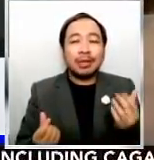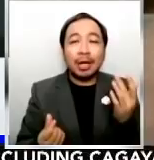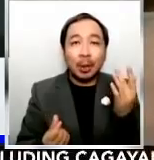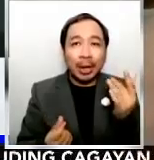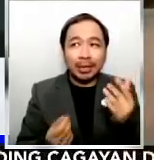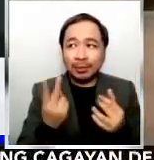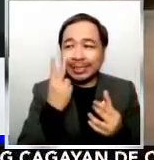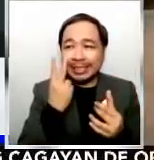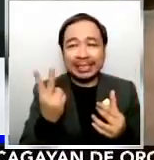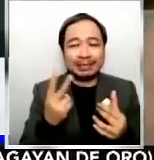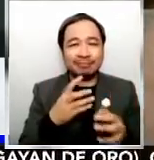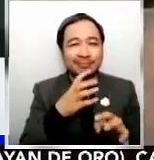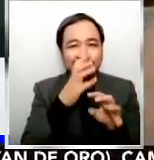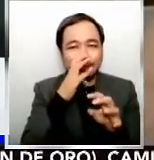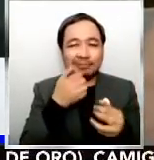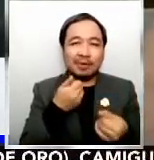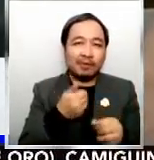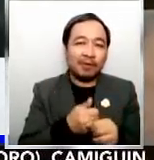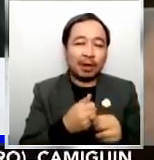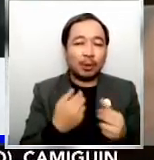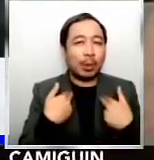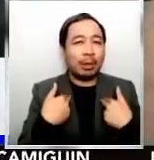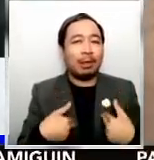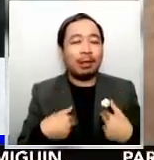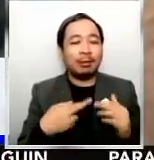na mahigpit na sinusunod ang mga health protocols.